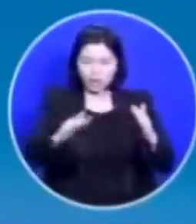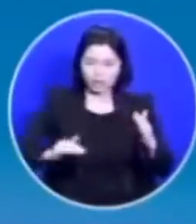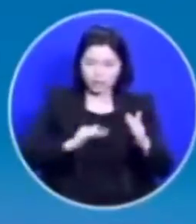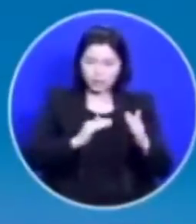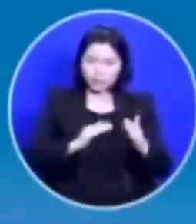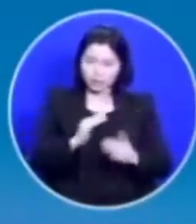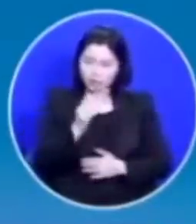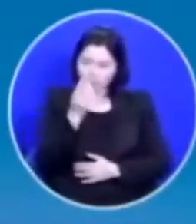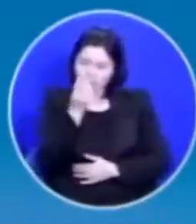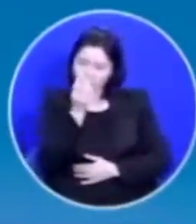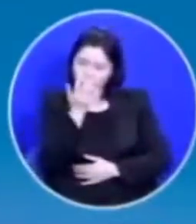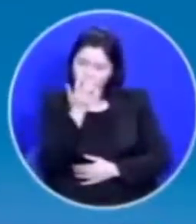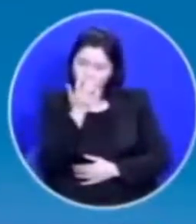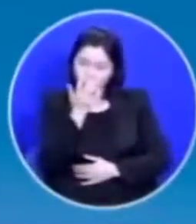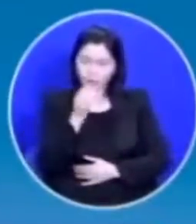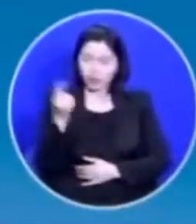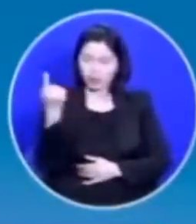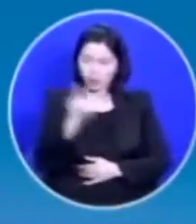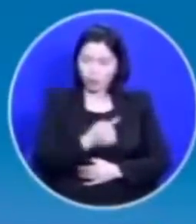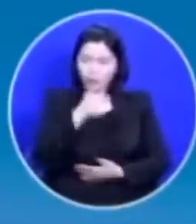들어와 있는 주입니다